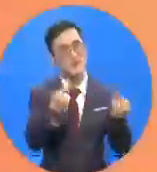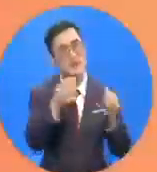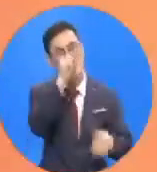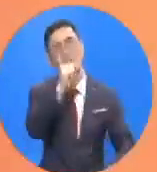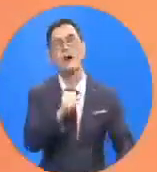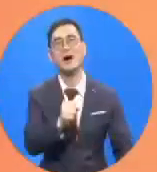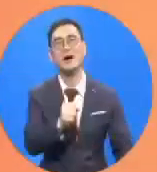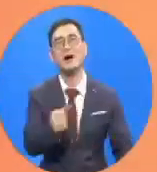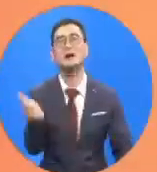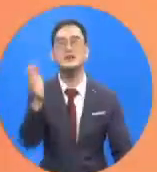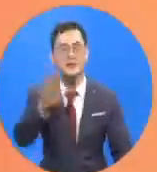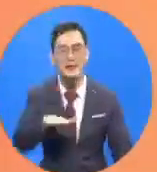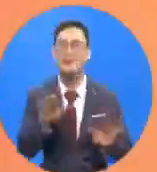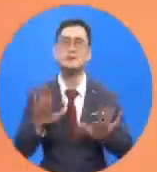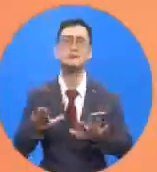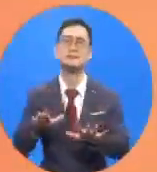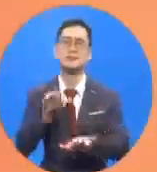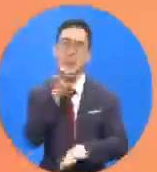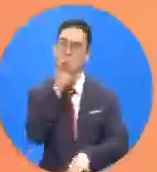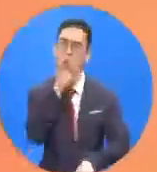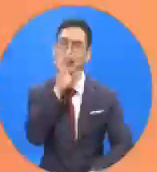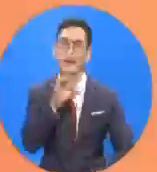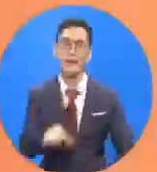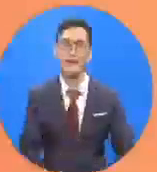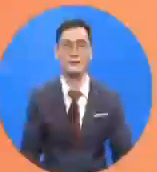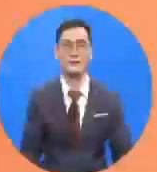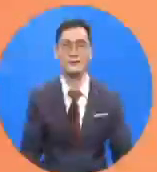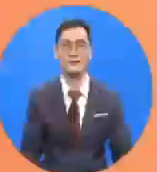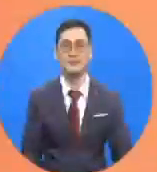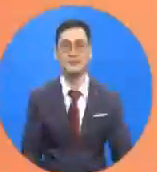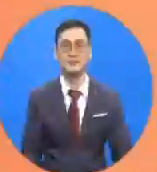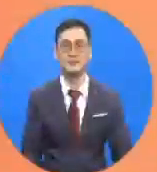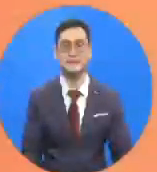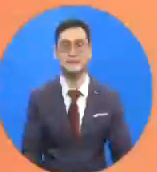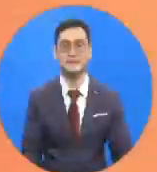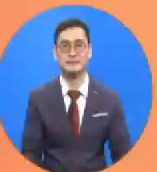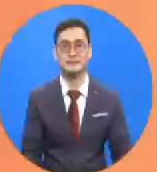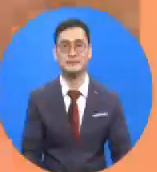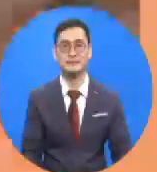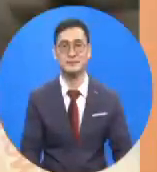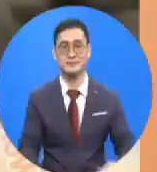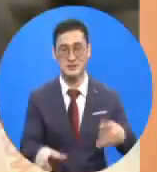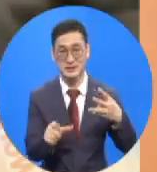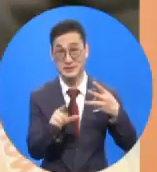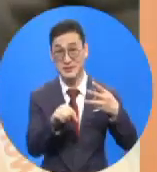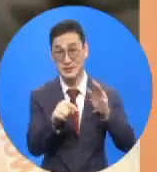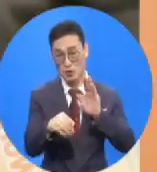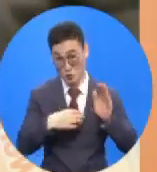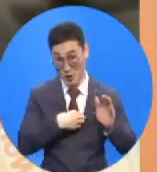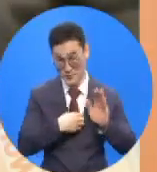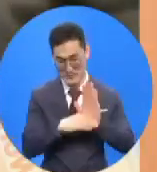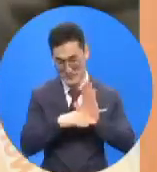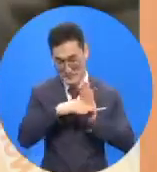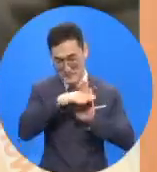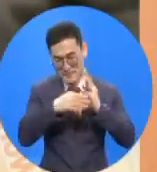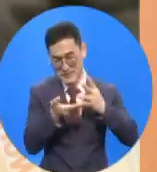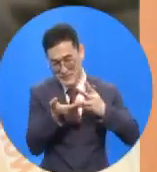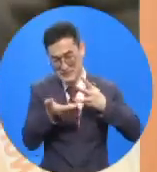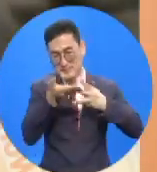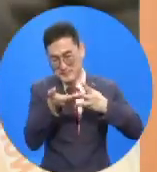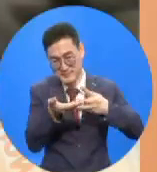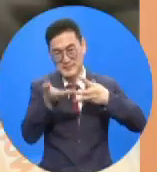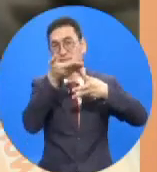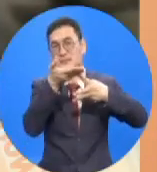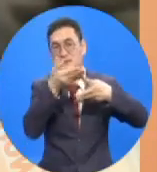특수 상황 이라는 겁니다 지금 코로나 1 96 이구요 지금 이쪽 5단계 확산이 되면서 사실을 카페에